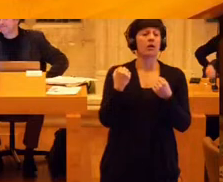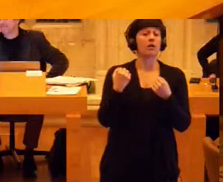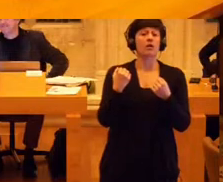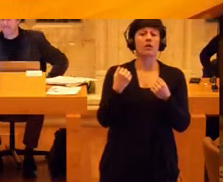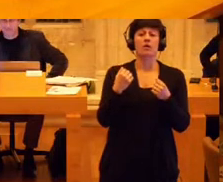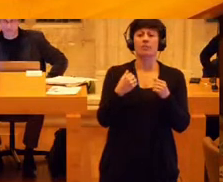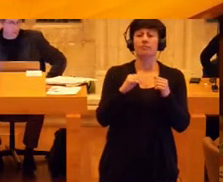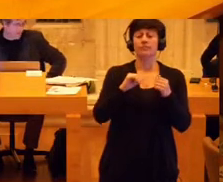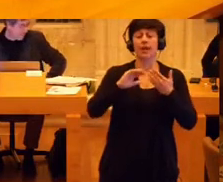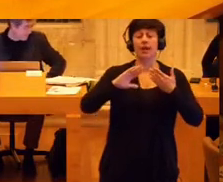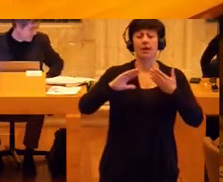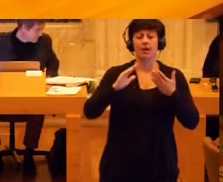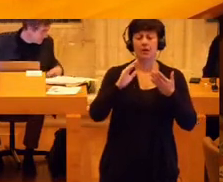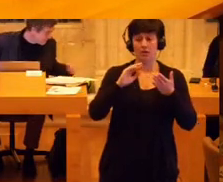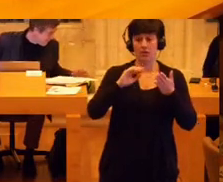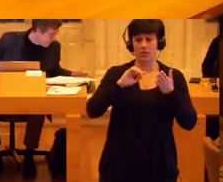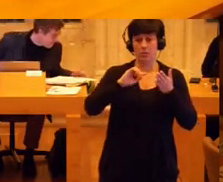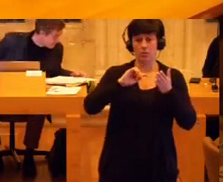un avenant pour